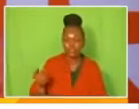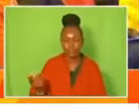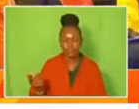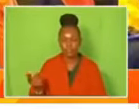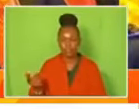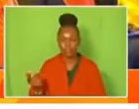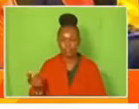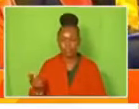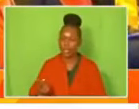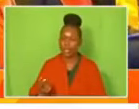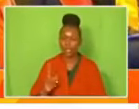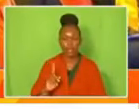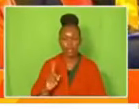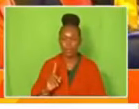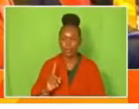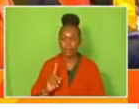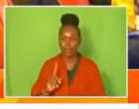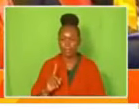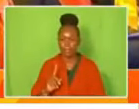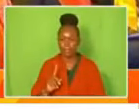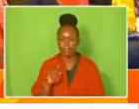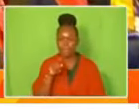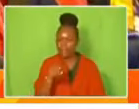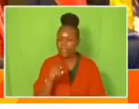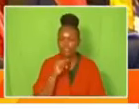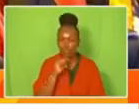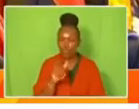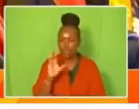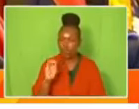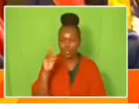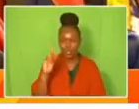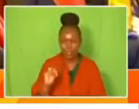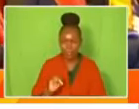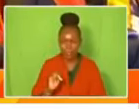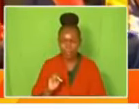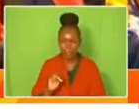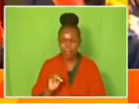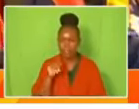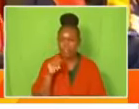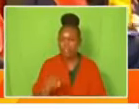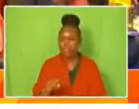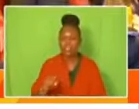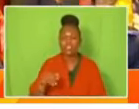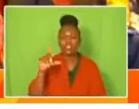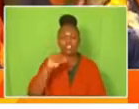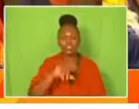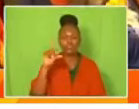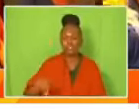Nyanza, hapana. Hiyo sio ODM. Hii ni siasa duni ya pesa nane.